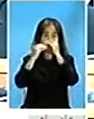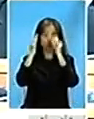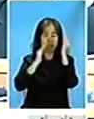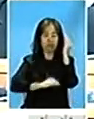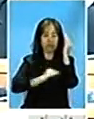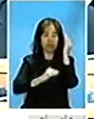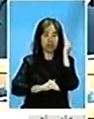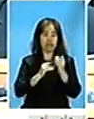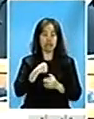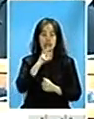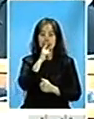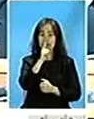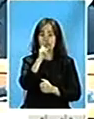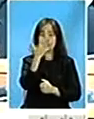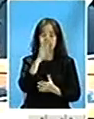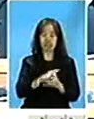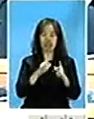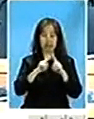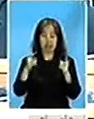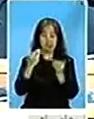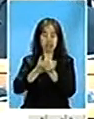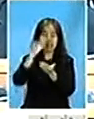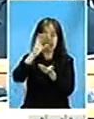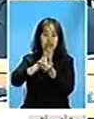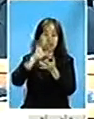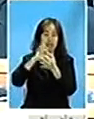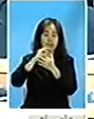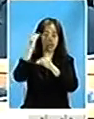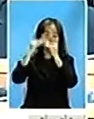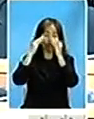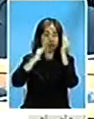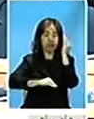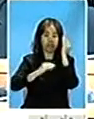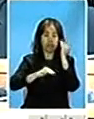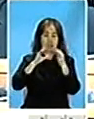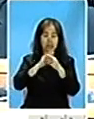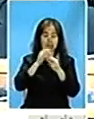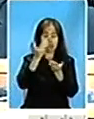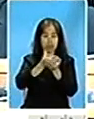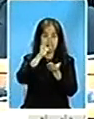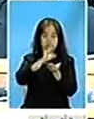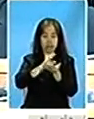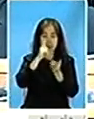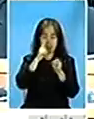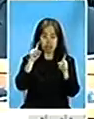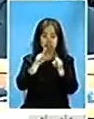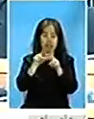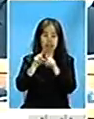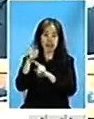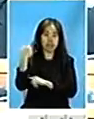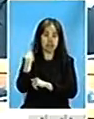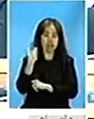าแต่งบที่ใช้ในการพัฒนาชายแดนใต้ที่ซ้ำซ้อนบางหน่วยงานครับข